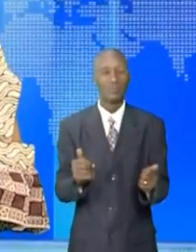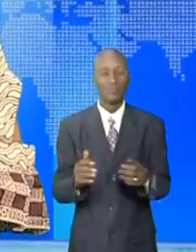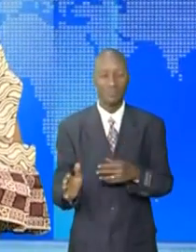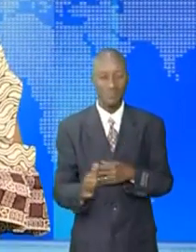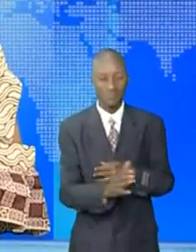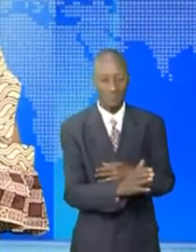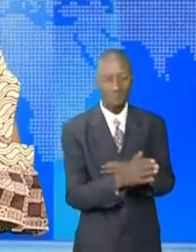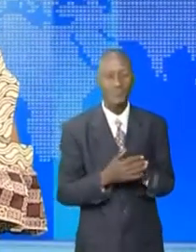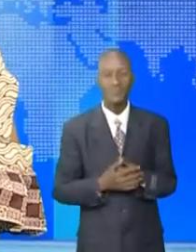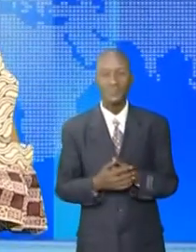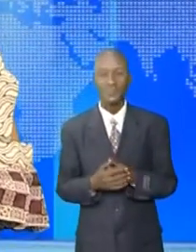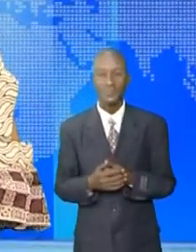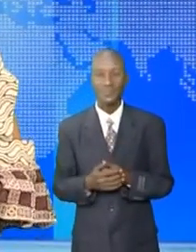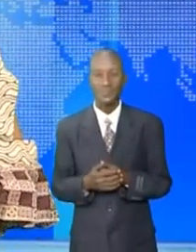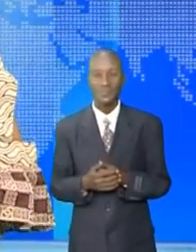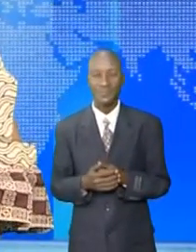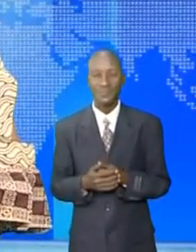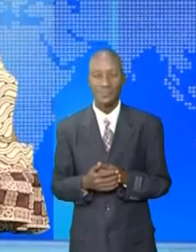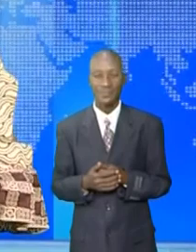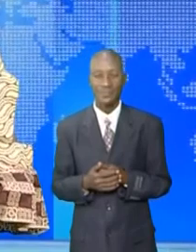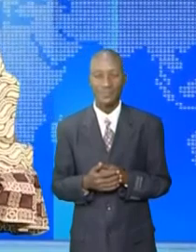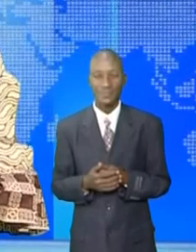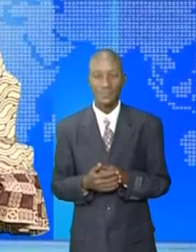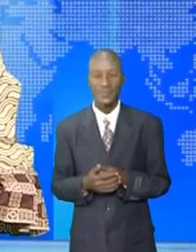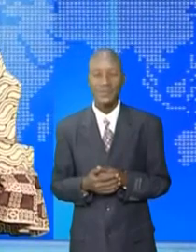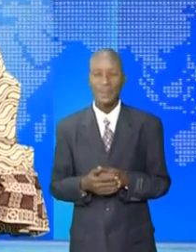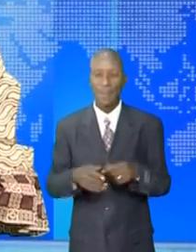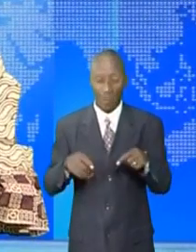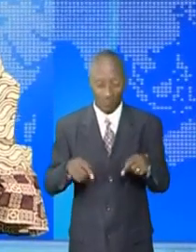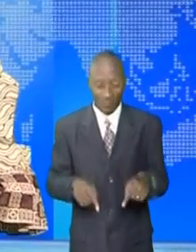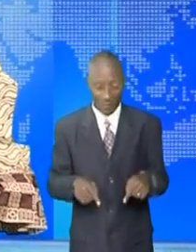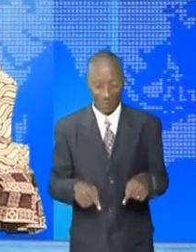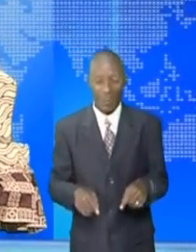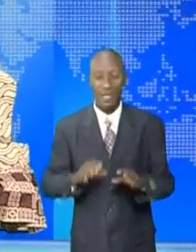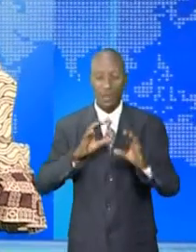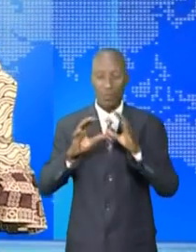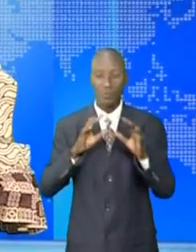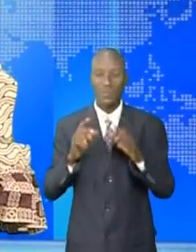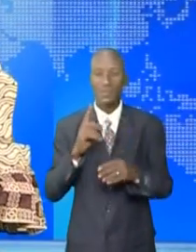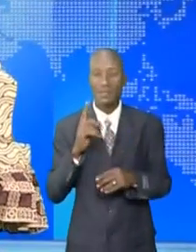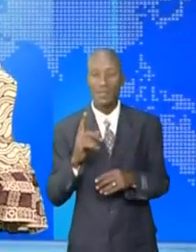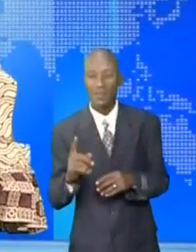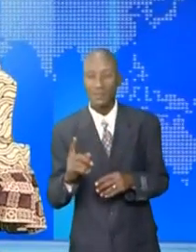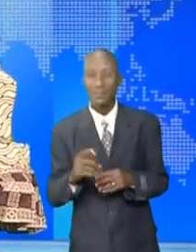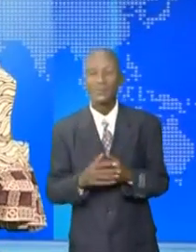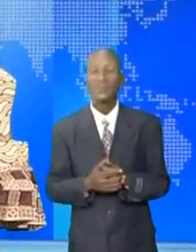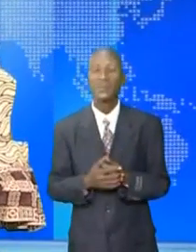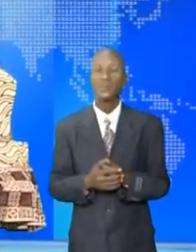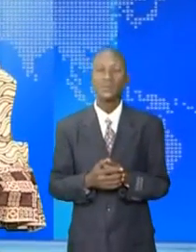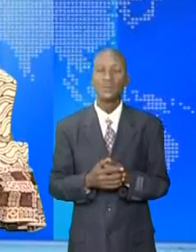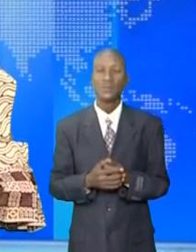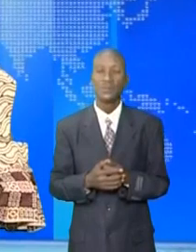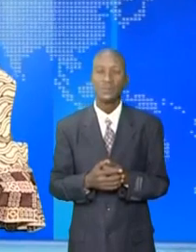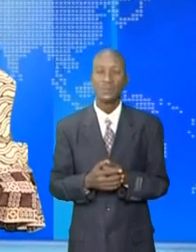est porté à la connaissance de toutes les sociétés soumissionnaires à l'avis des préqualifications